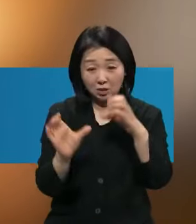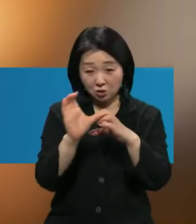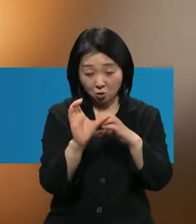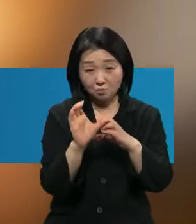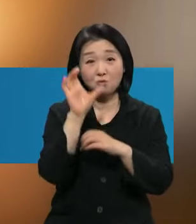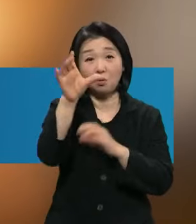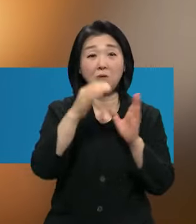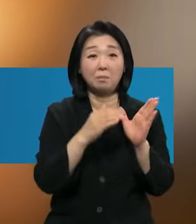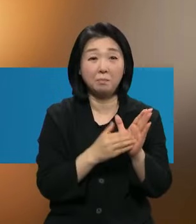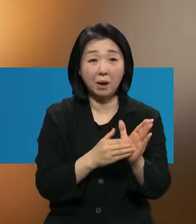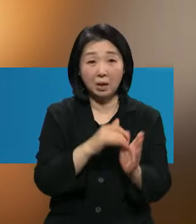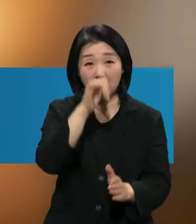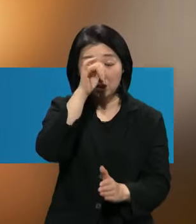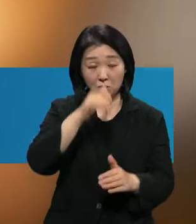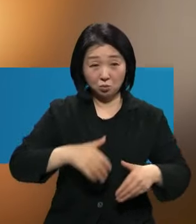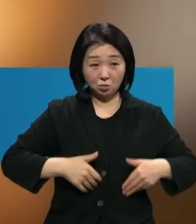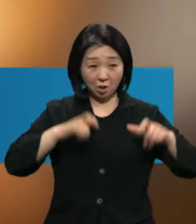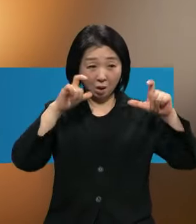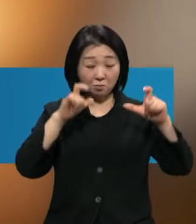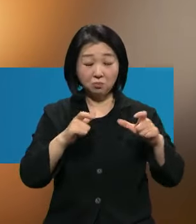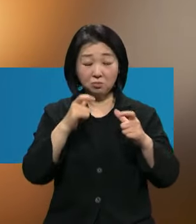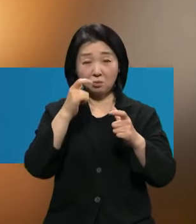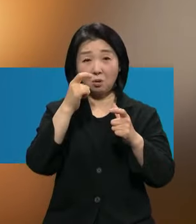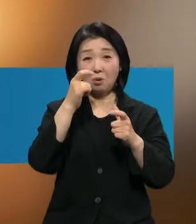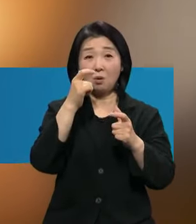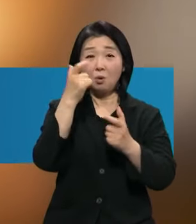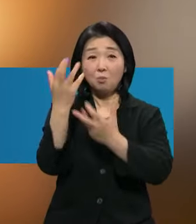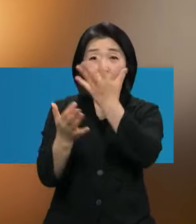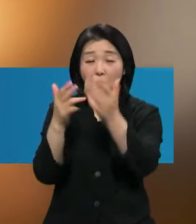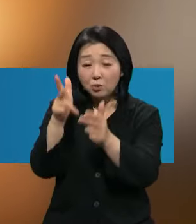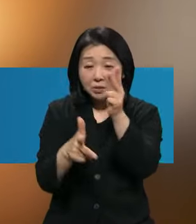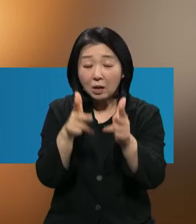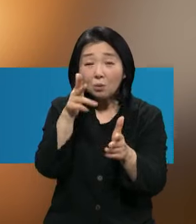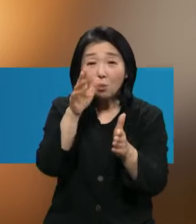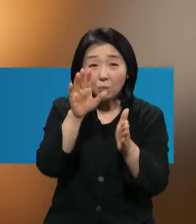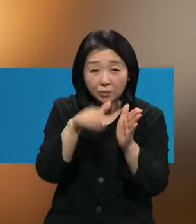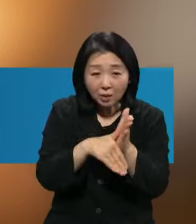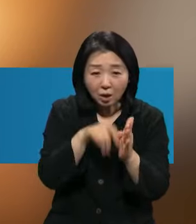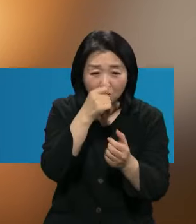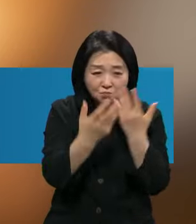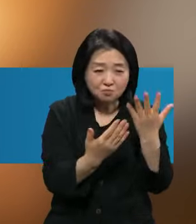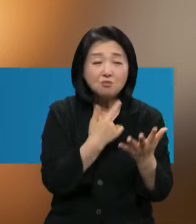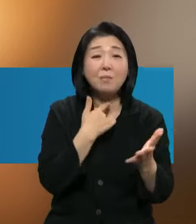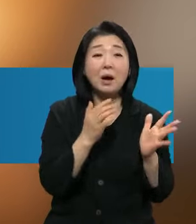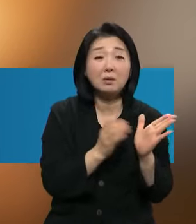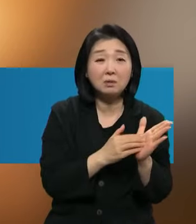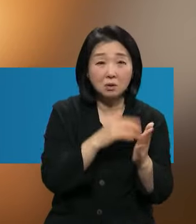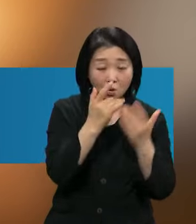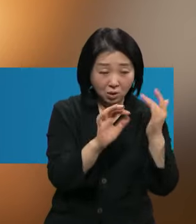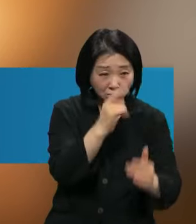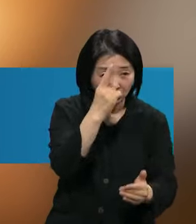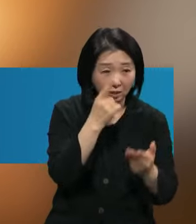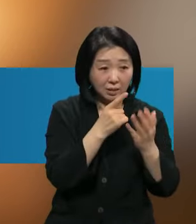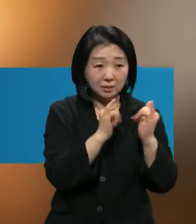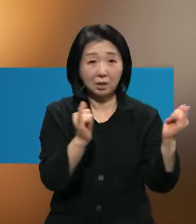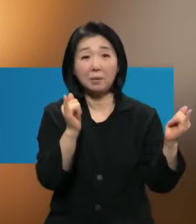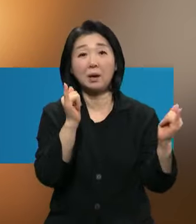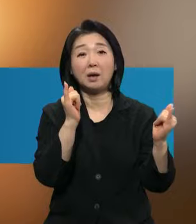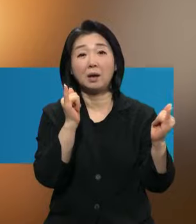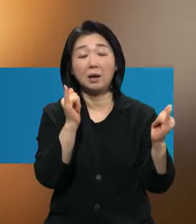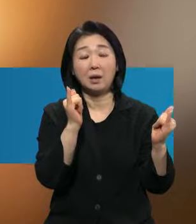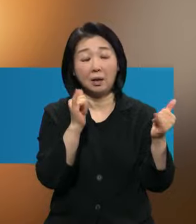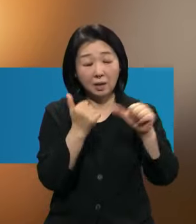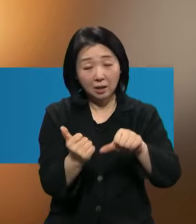첨부하면서 인도 남부 지역의 불꽃놀이 창고에서 불이 났다고 보도했습니다. 또 화재로 인해 사망한 사람도